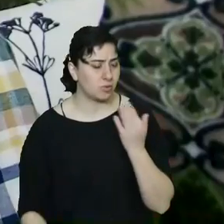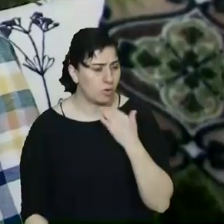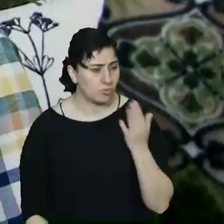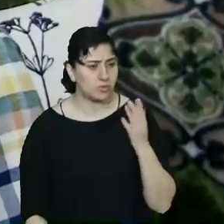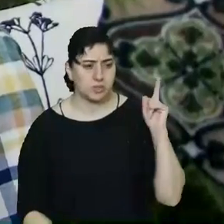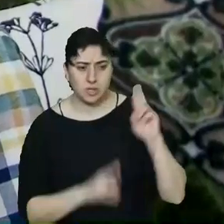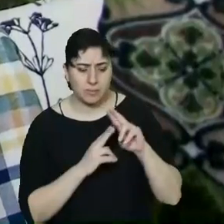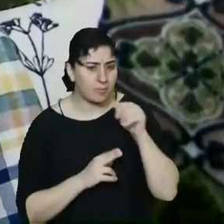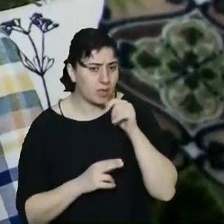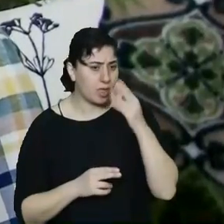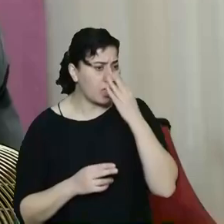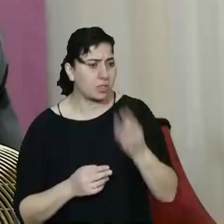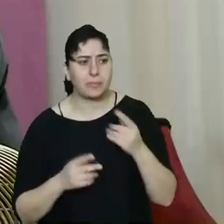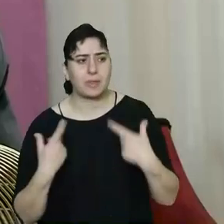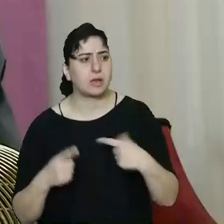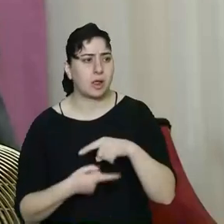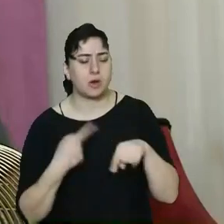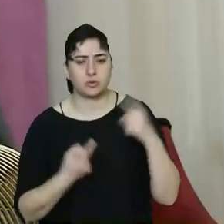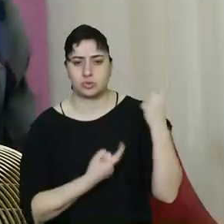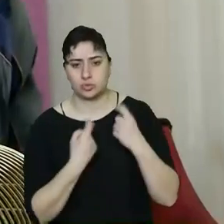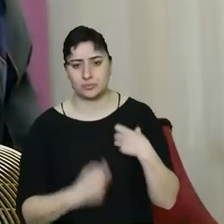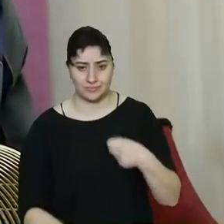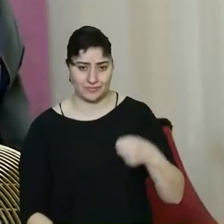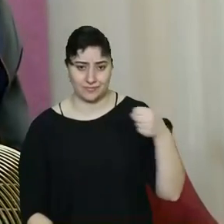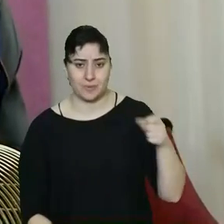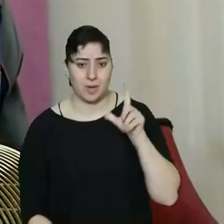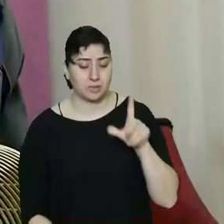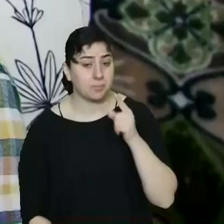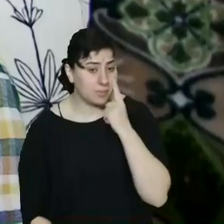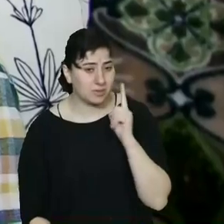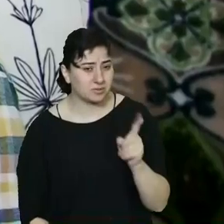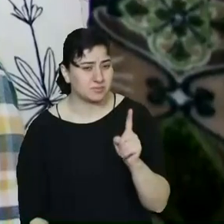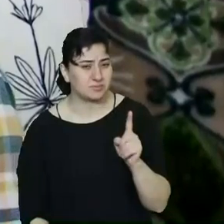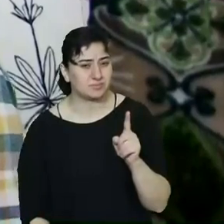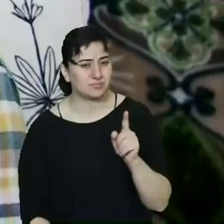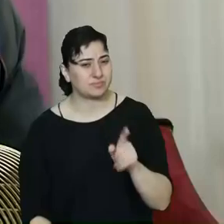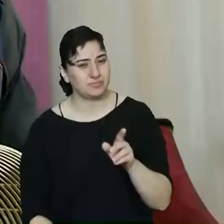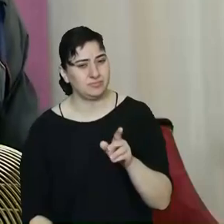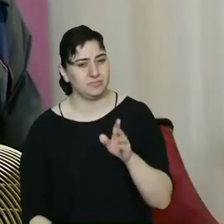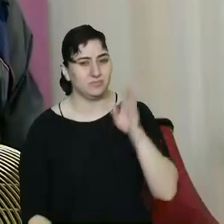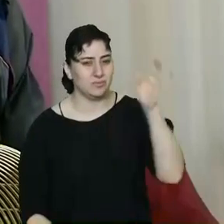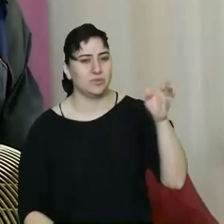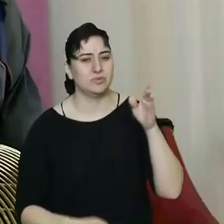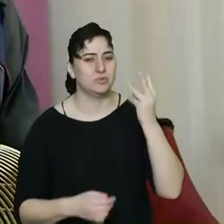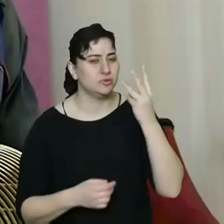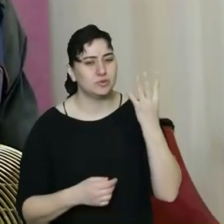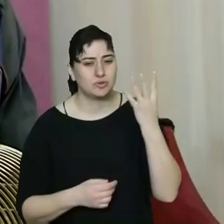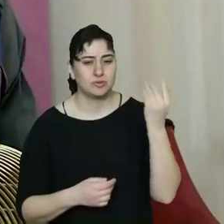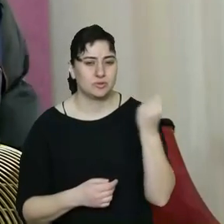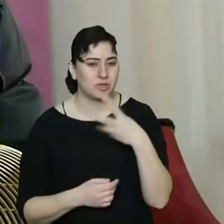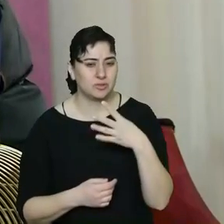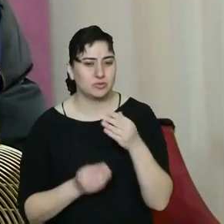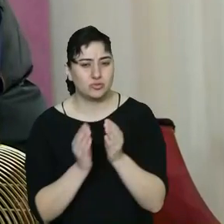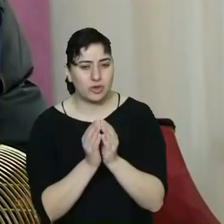ya. Kemal Bey hediyem nerede diye sorup duruyor Allah aşkına. Şişt, baksana git şu şeyden kümesten 3-4